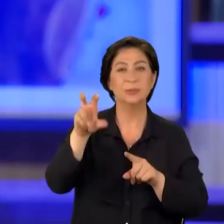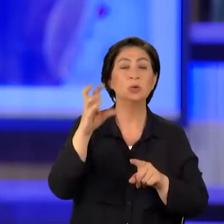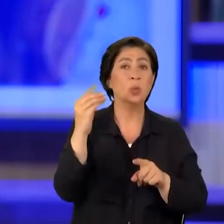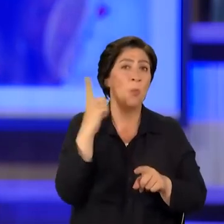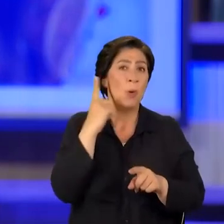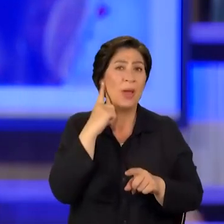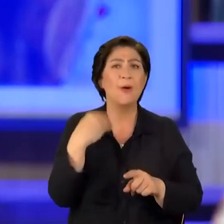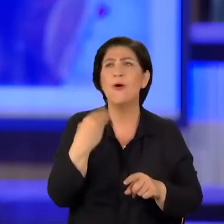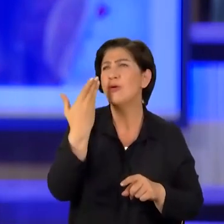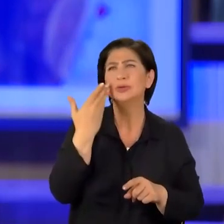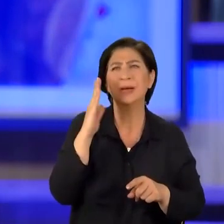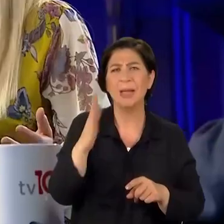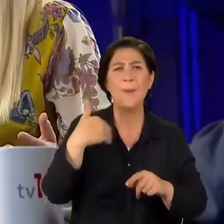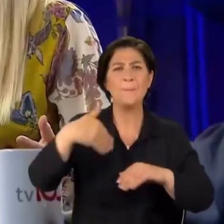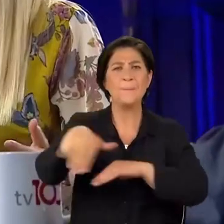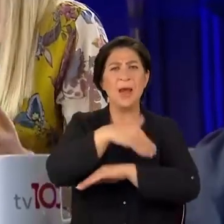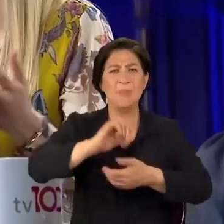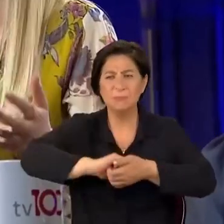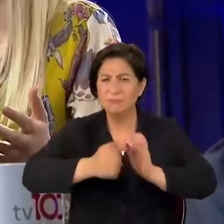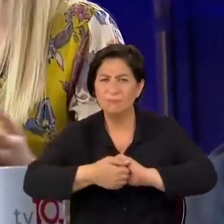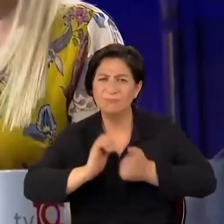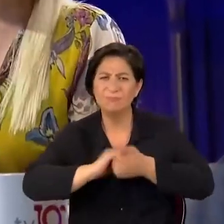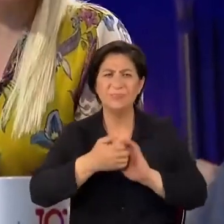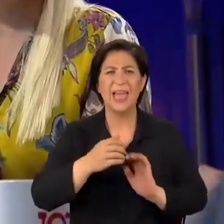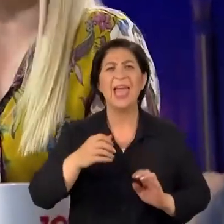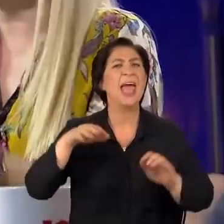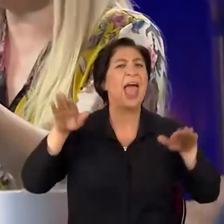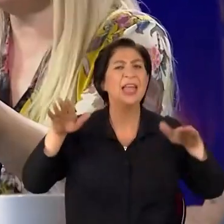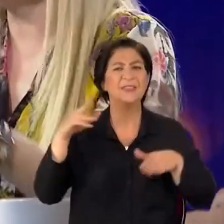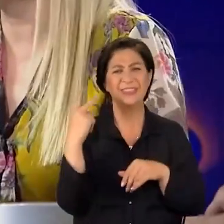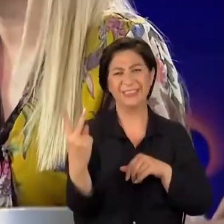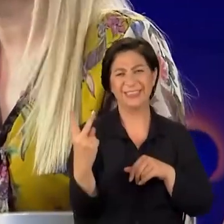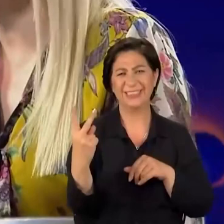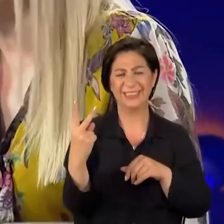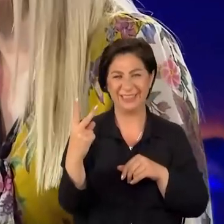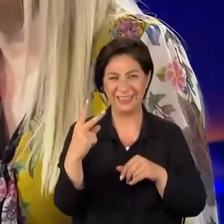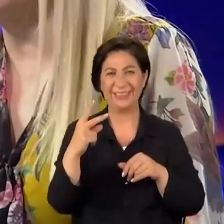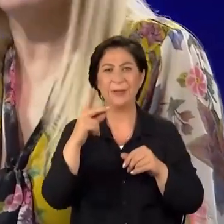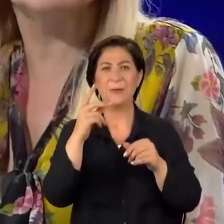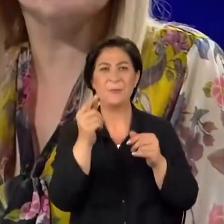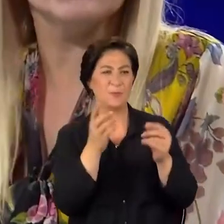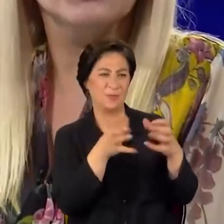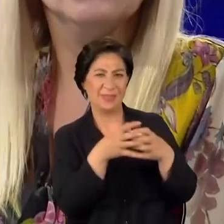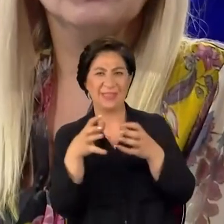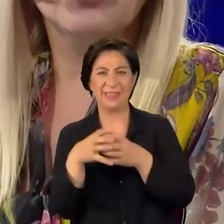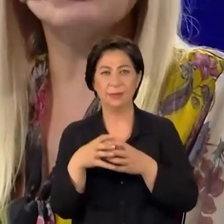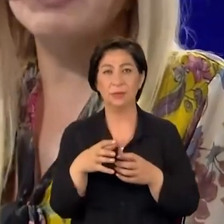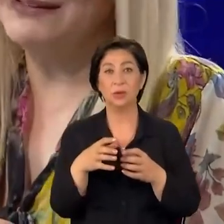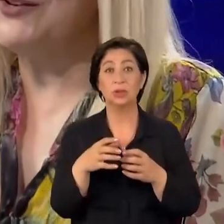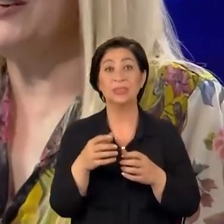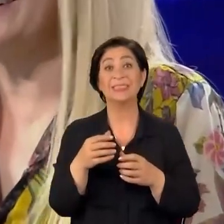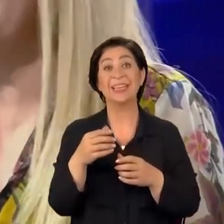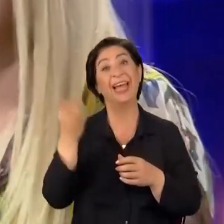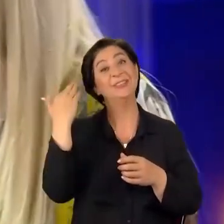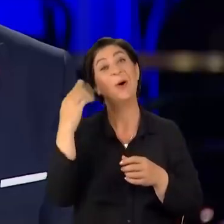slogandı. Hoşuma gitti. Mahallede çete kurdum. Ecevitçi çete. 3-5 tane de kıratçı grup vardı. Onlar çetecim bir... demeyin ama. O